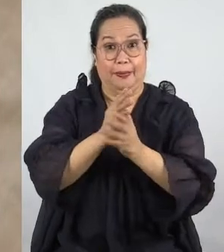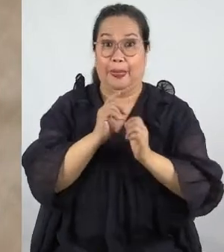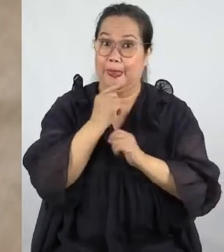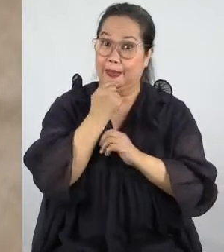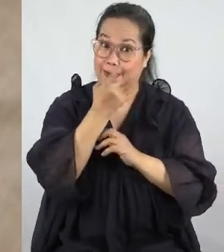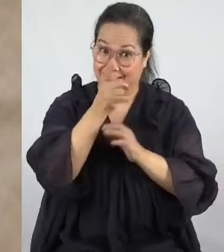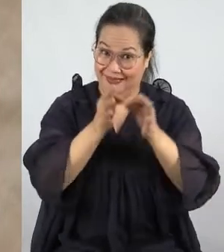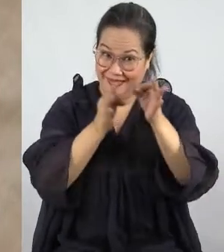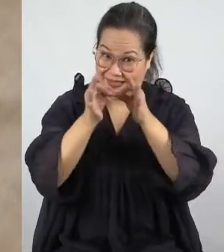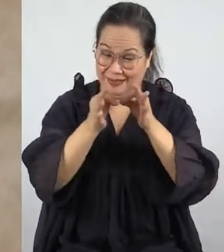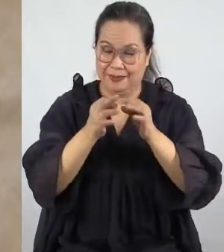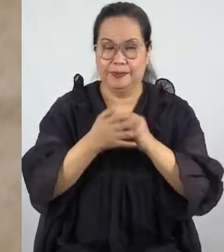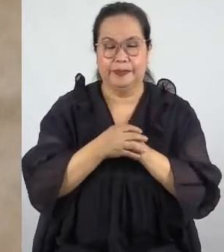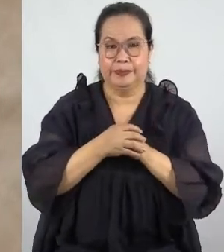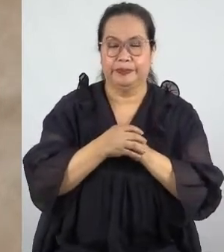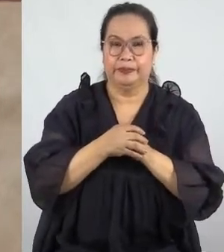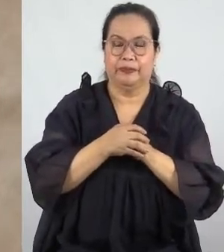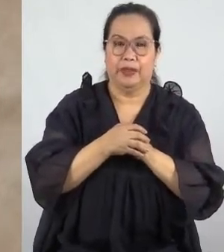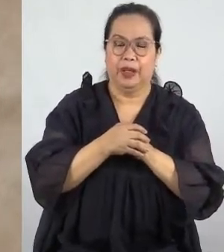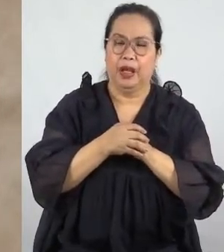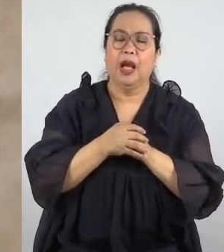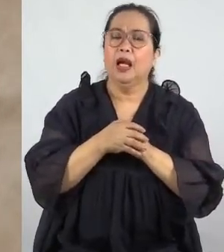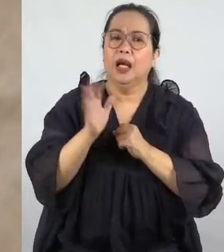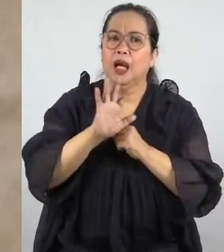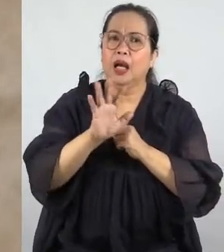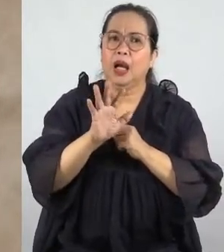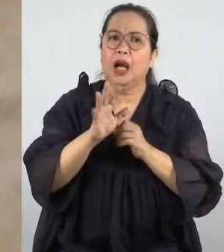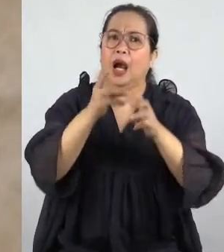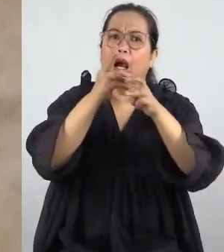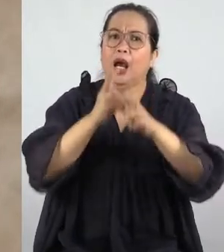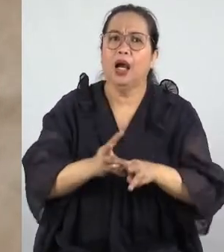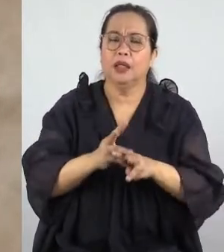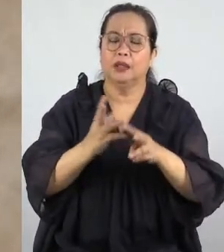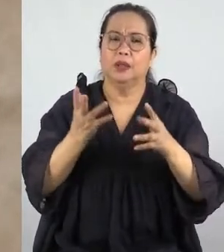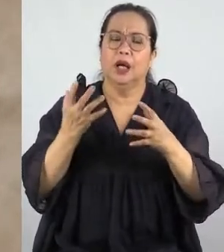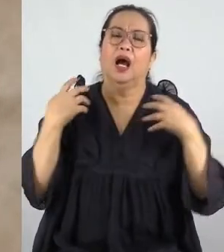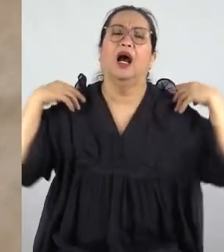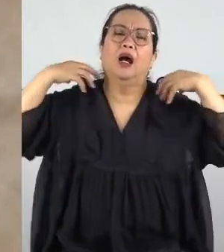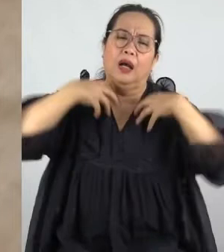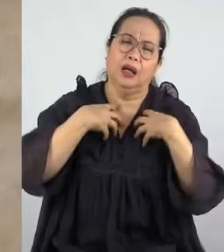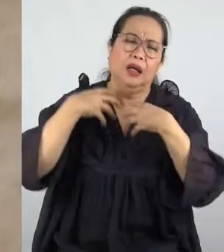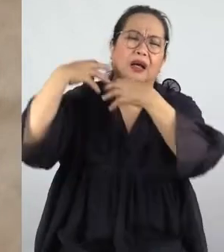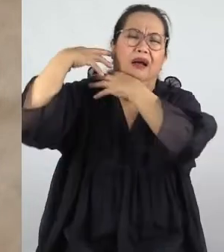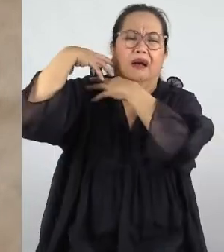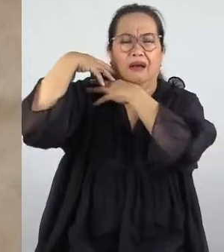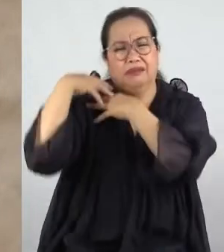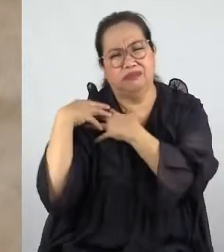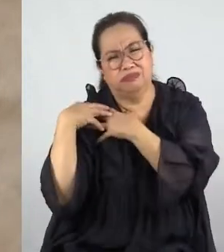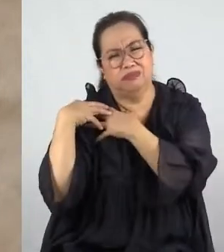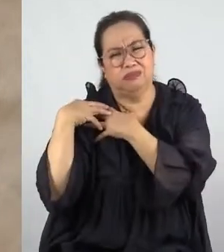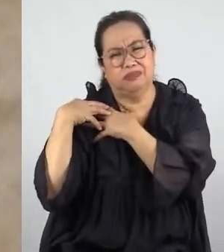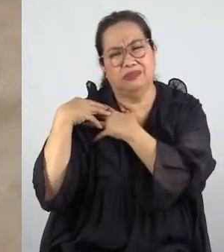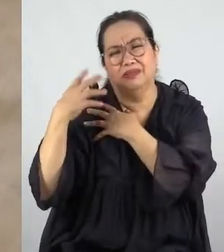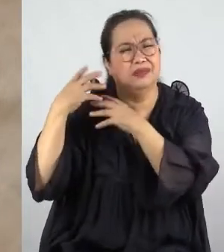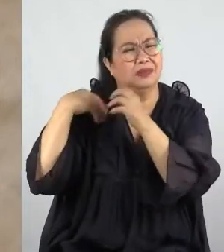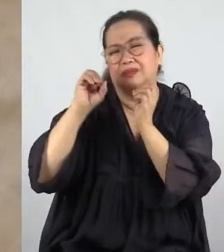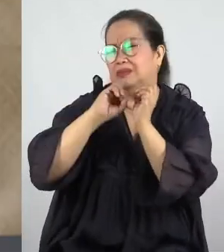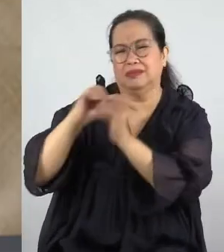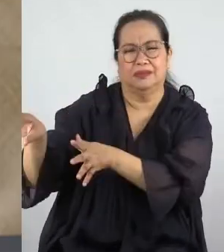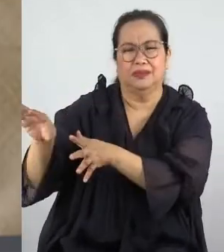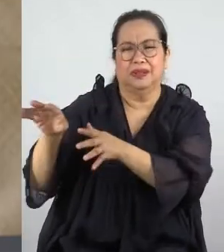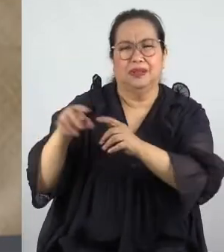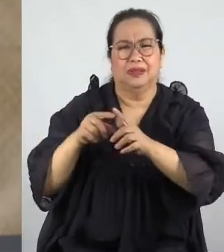No? Let us also lay aside every weight. Isang tabi ang lahat ng pabigat. And the